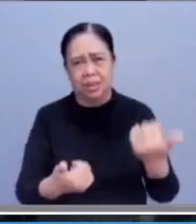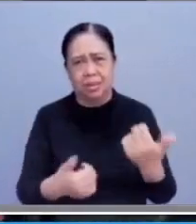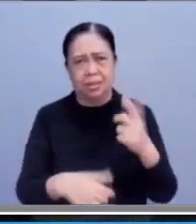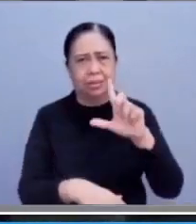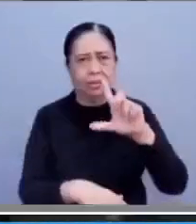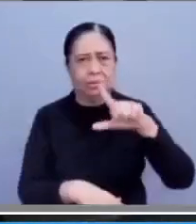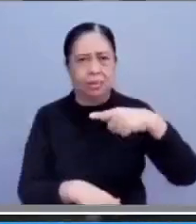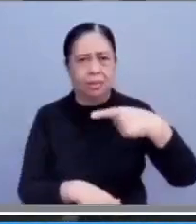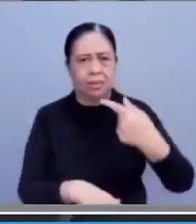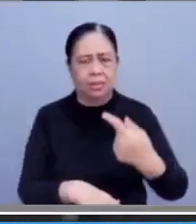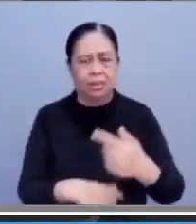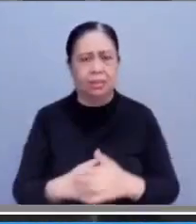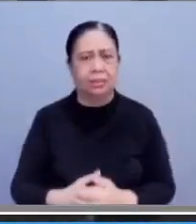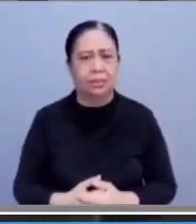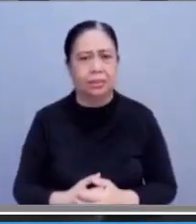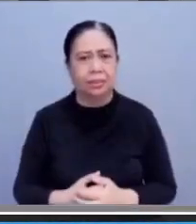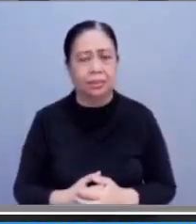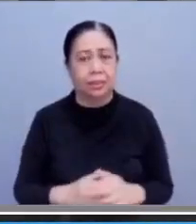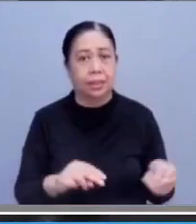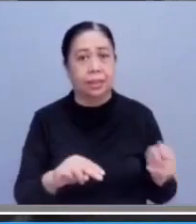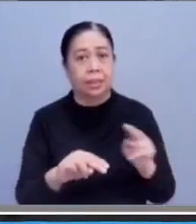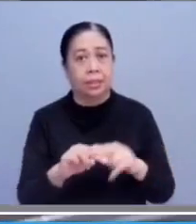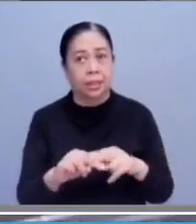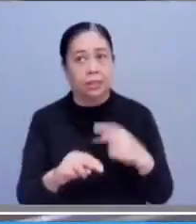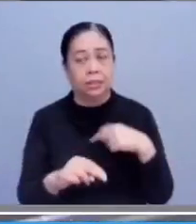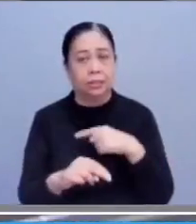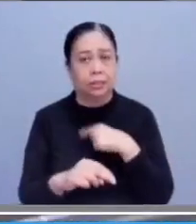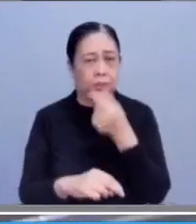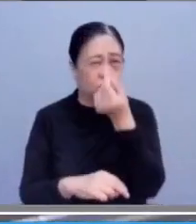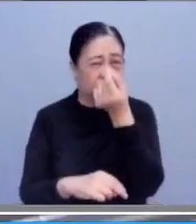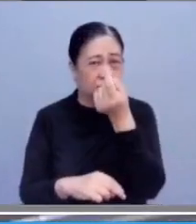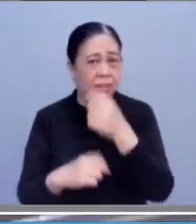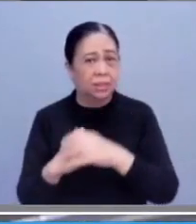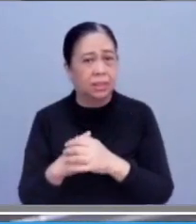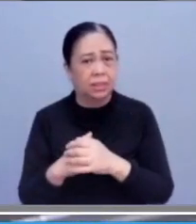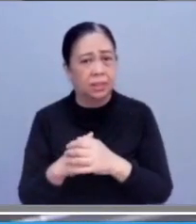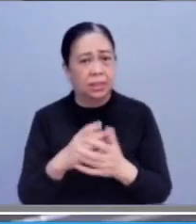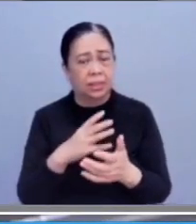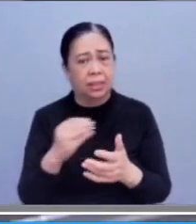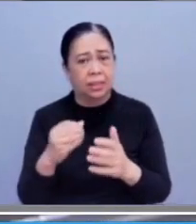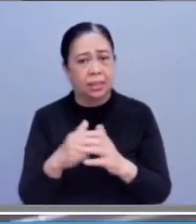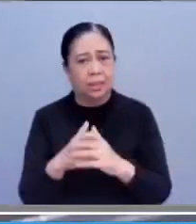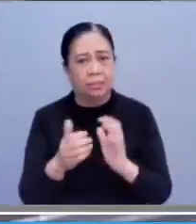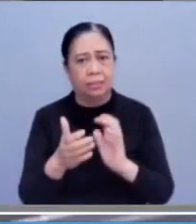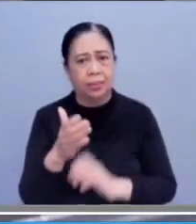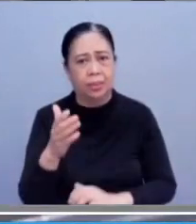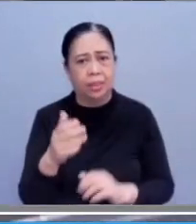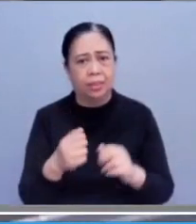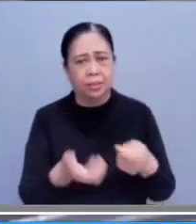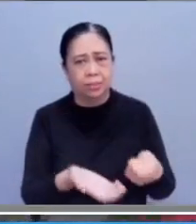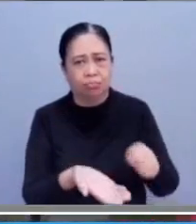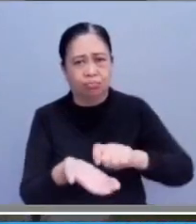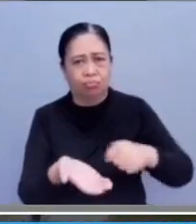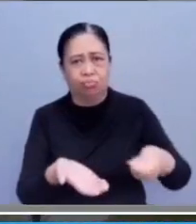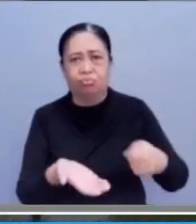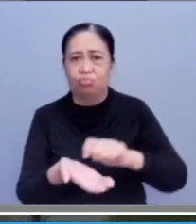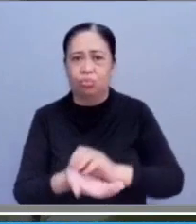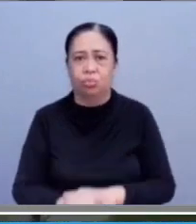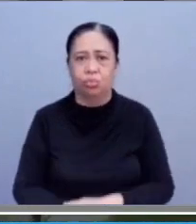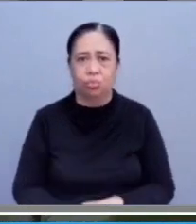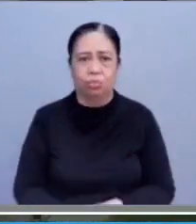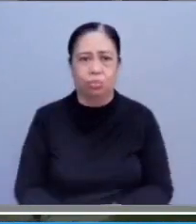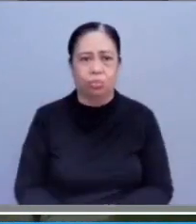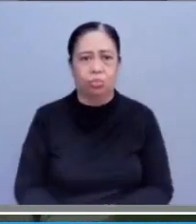bale n nagtaas po kami ng konti at nag nagbawas po ng takal dahil